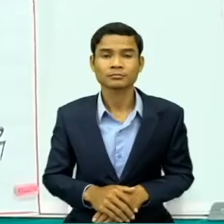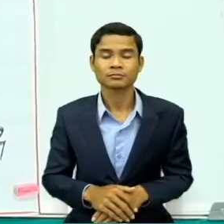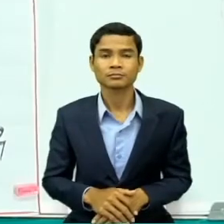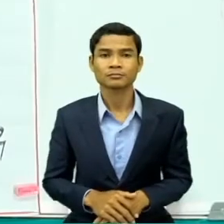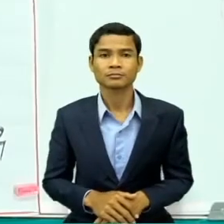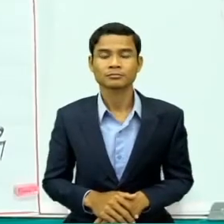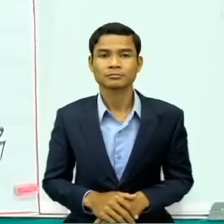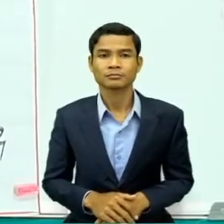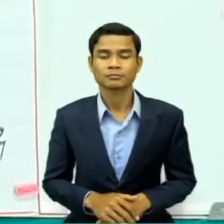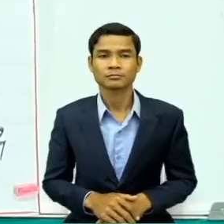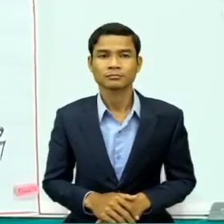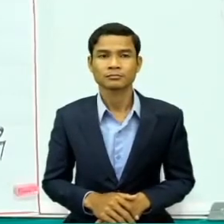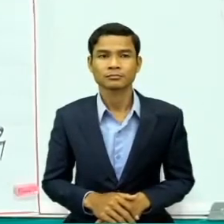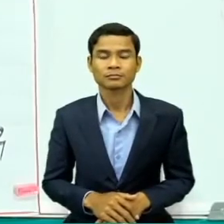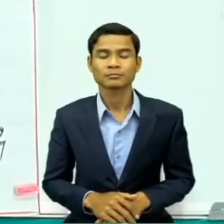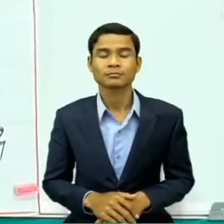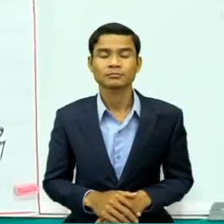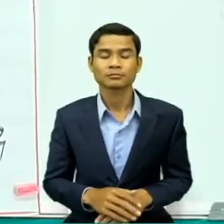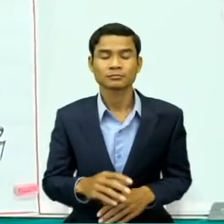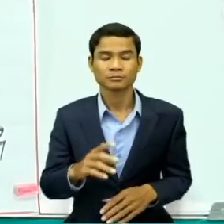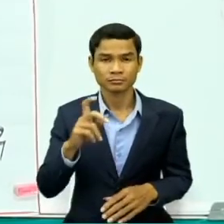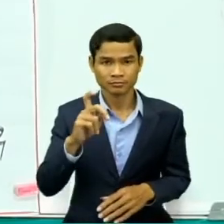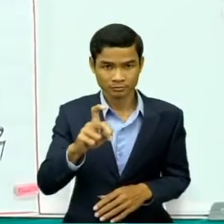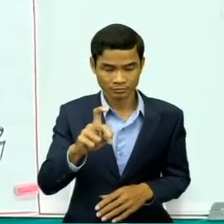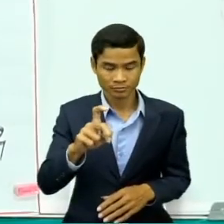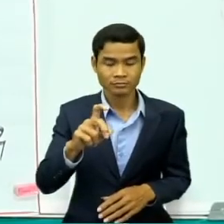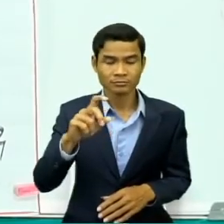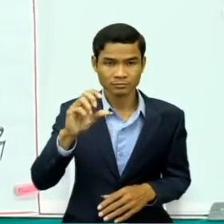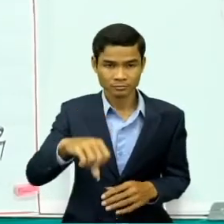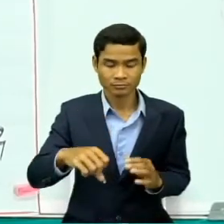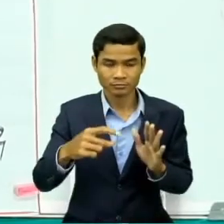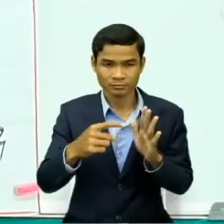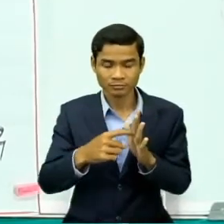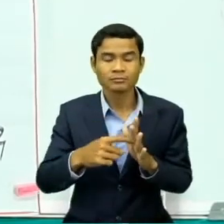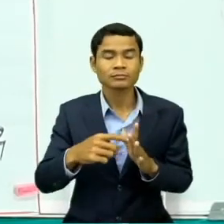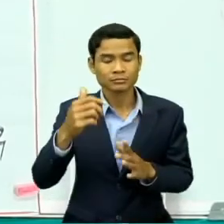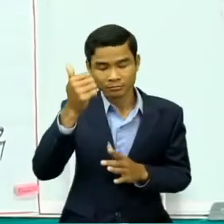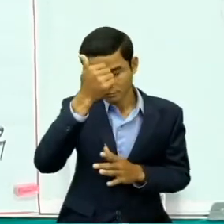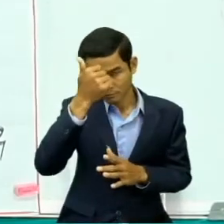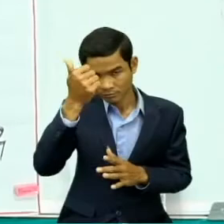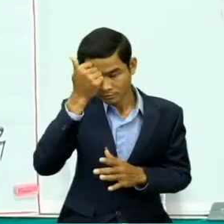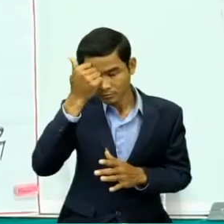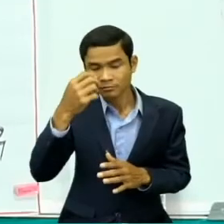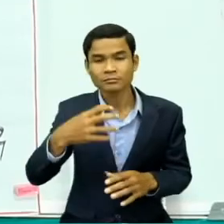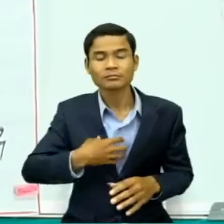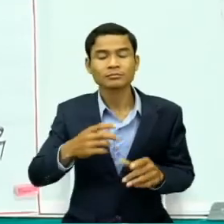chà plop nấc phnọc chăng tư phnom penh